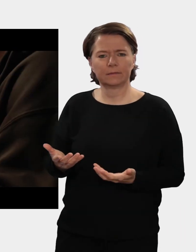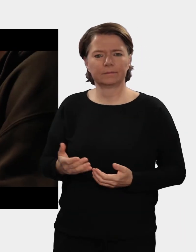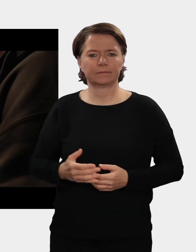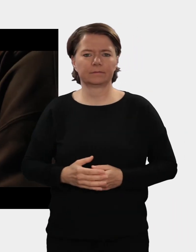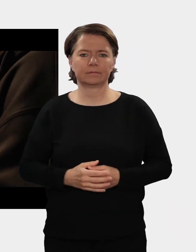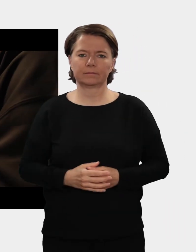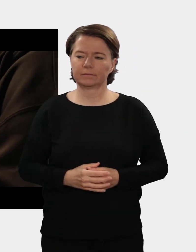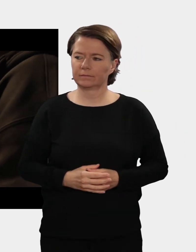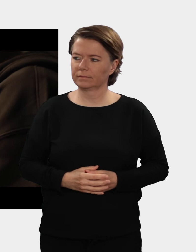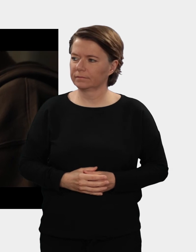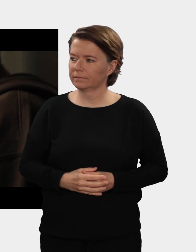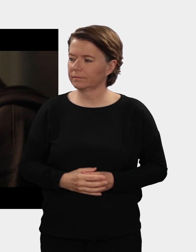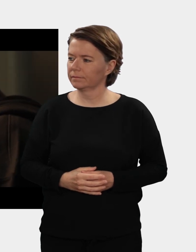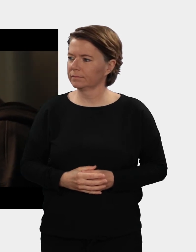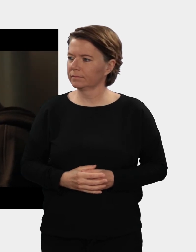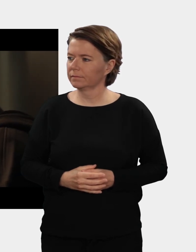Mal!